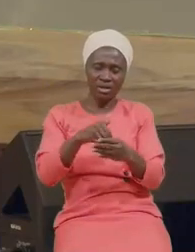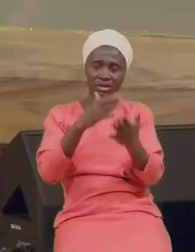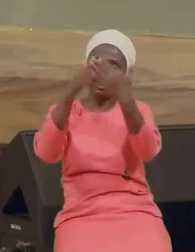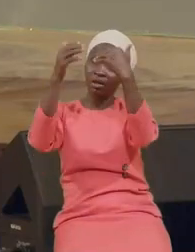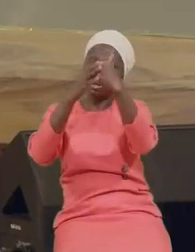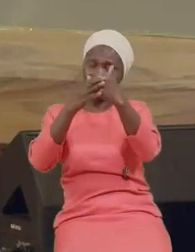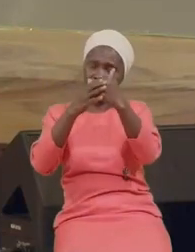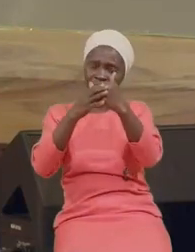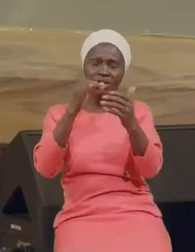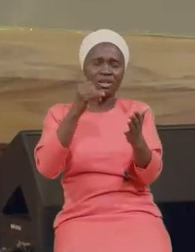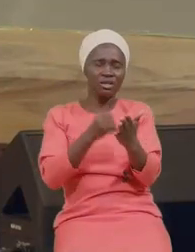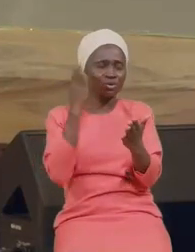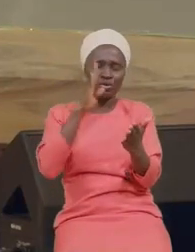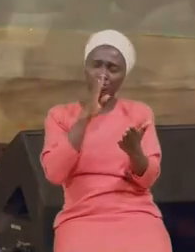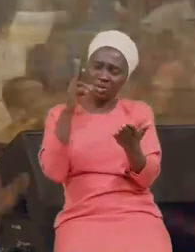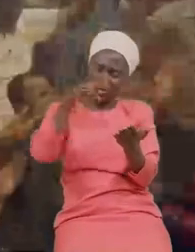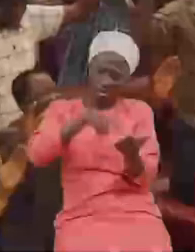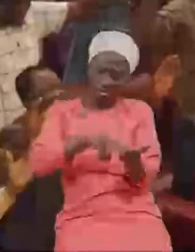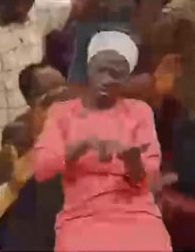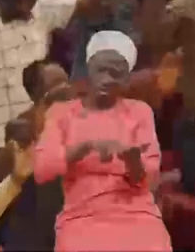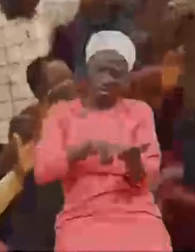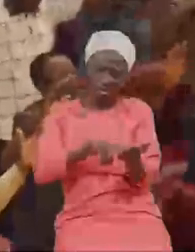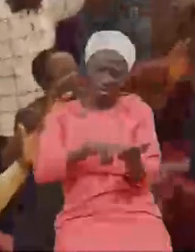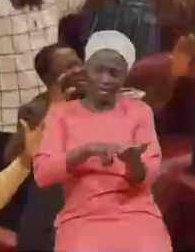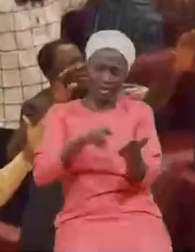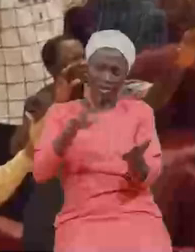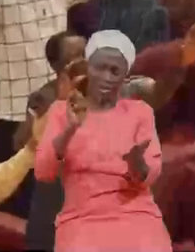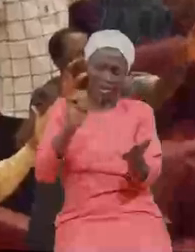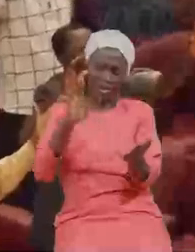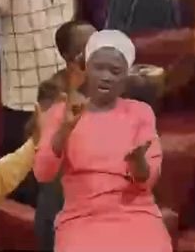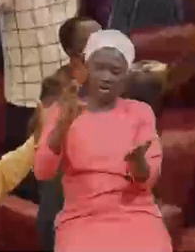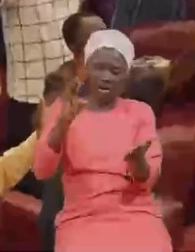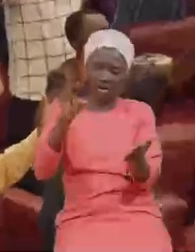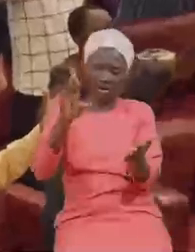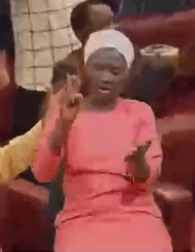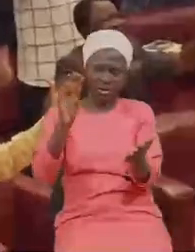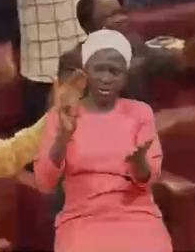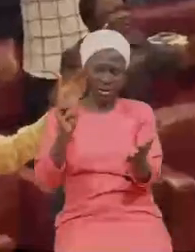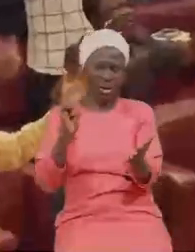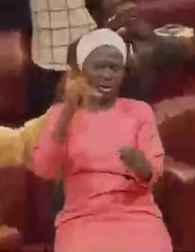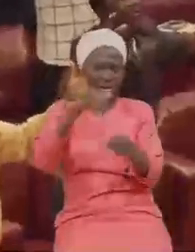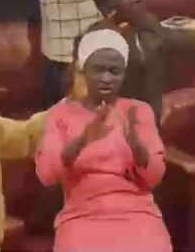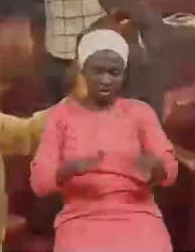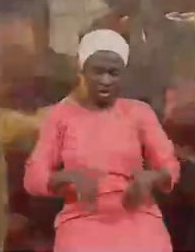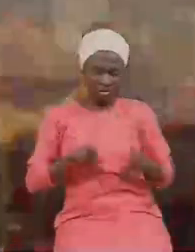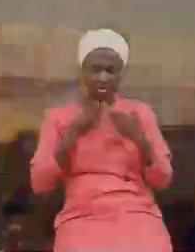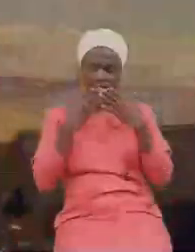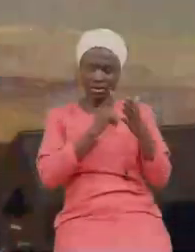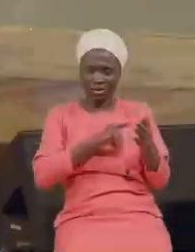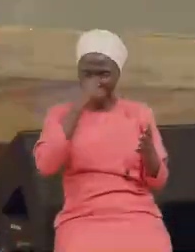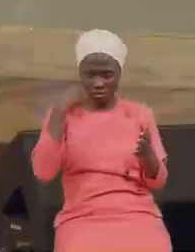ce sera enregistre enregistré inscrit dans votre vie une deuxième merci Seigneur parce que nous savons que tu es aussi